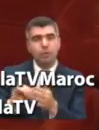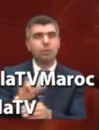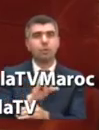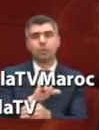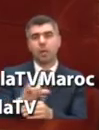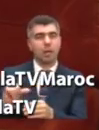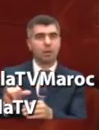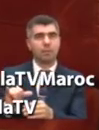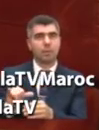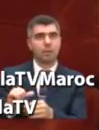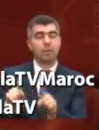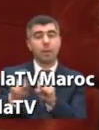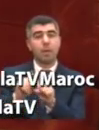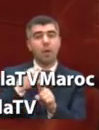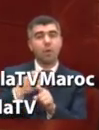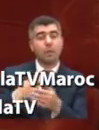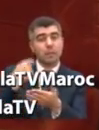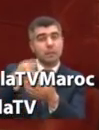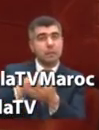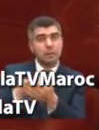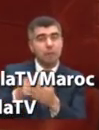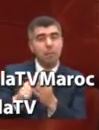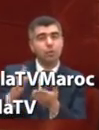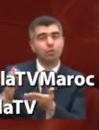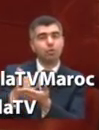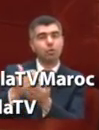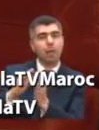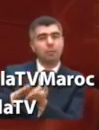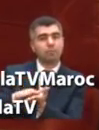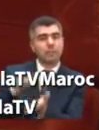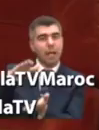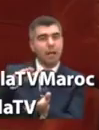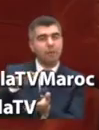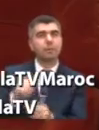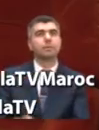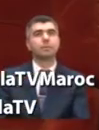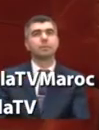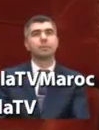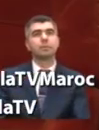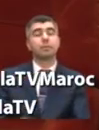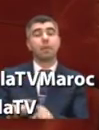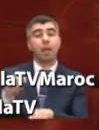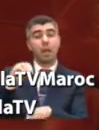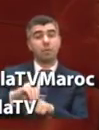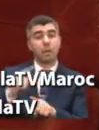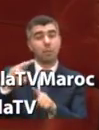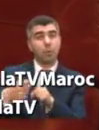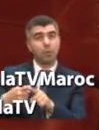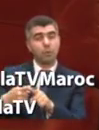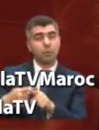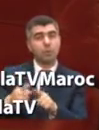اللي بعض مرات المواطن ما كيأديش اللي عليه حتى كيتجمع عليه آنذاك وكتكون الظروف ديالو صعبة. بالإضافة إلى ذلك نستقبلوا